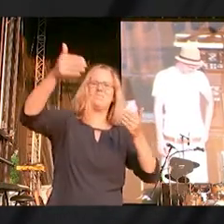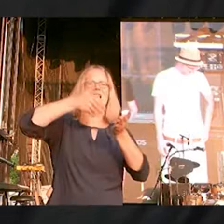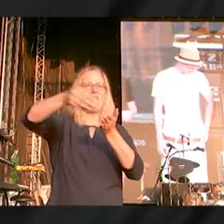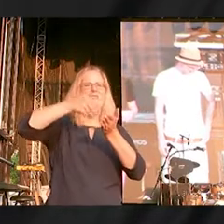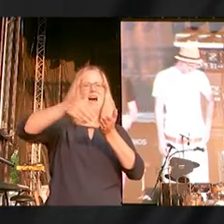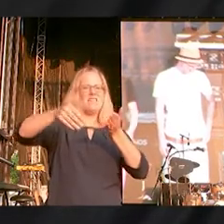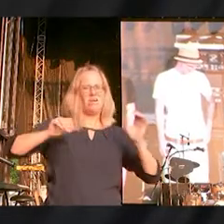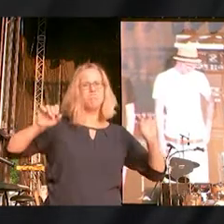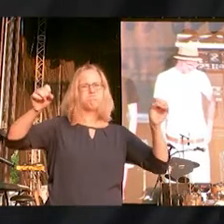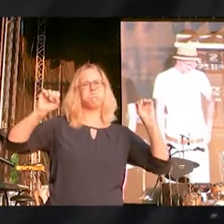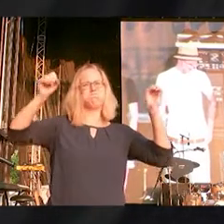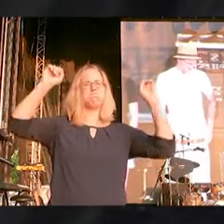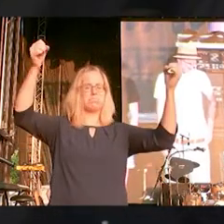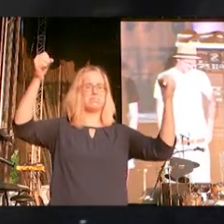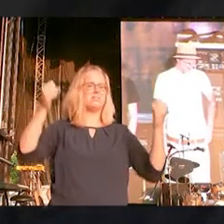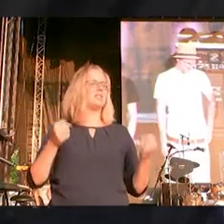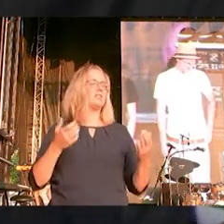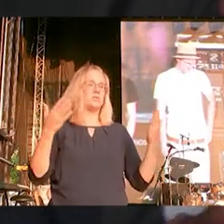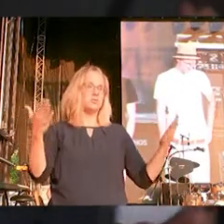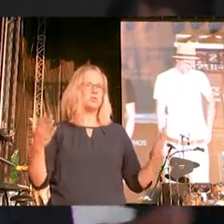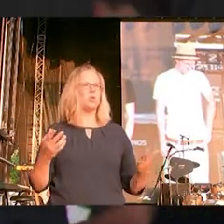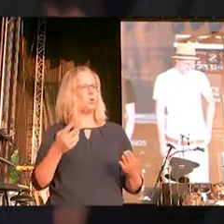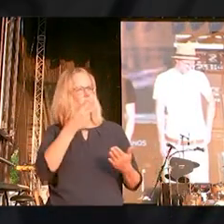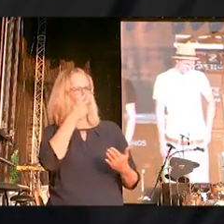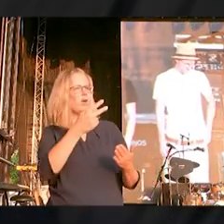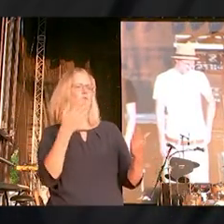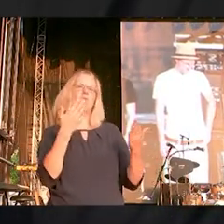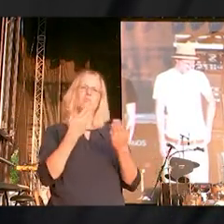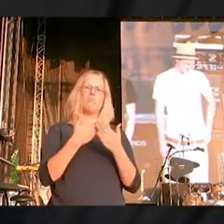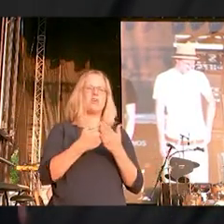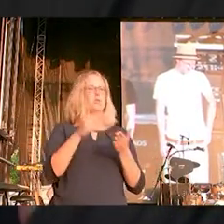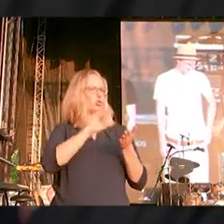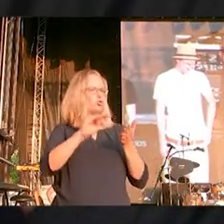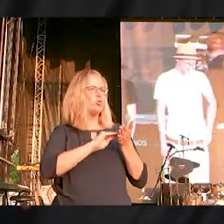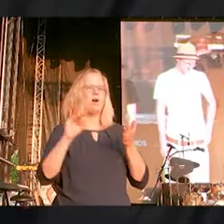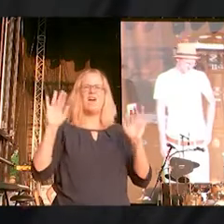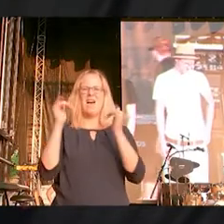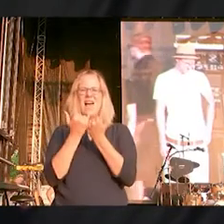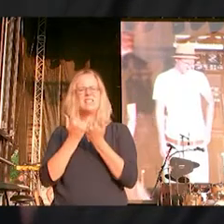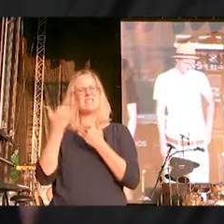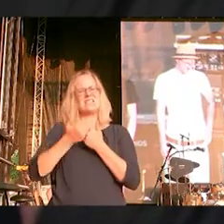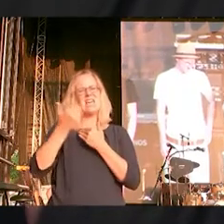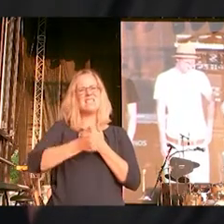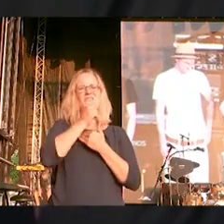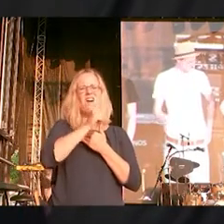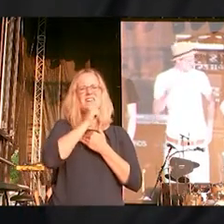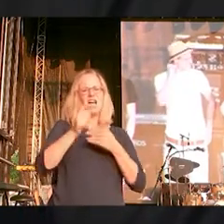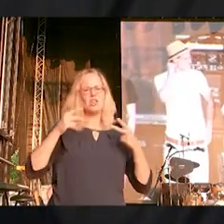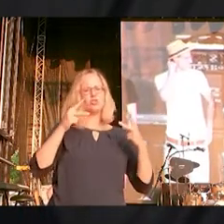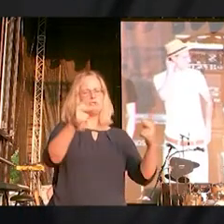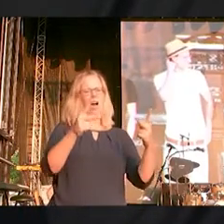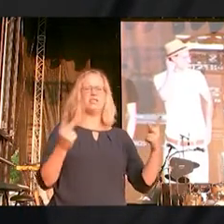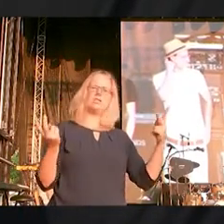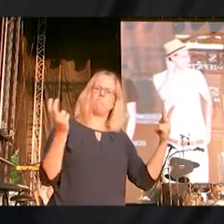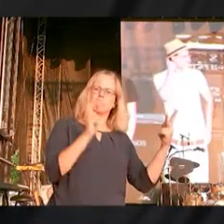wenn wir uns ansehen, was man erreichen kann als Schüler und Eltern, wenn man jeden Freitag auf die Straße geht und dafür auch Bußgelder in